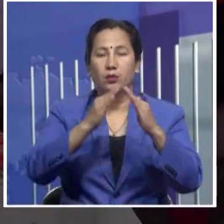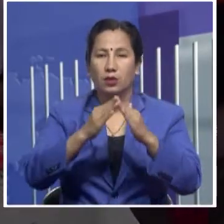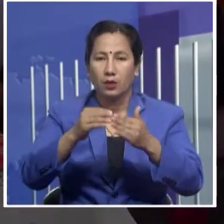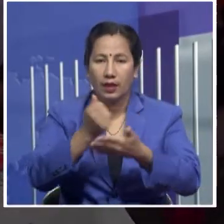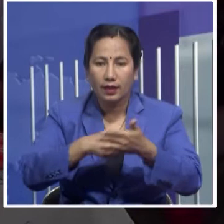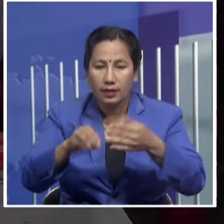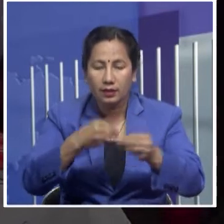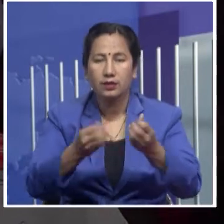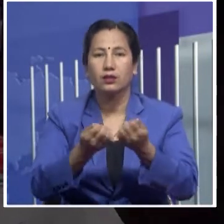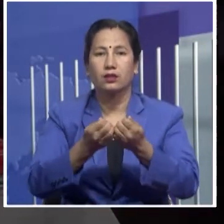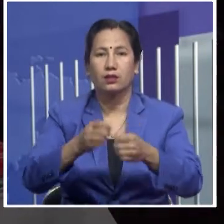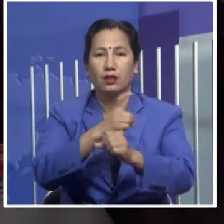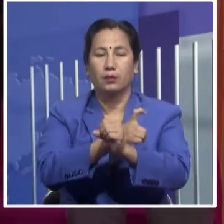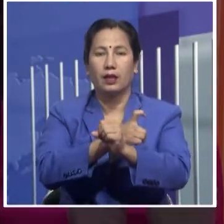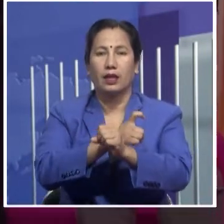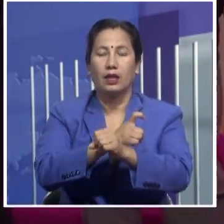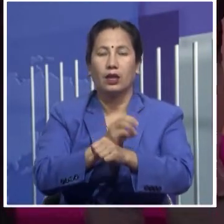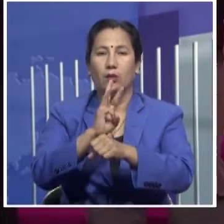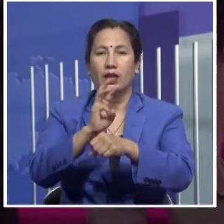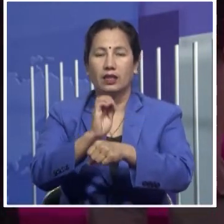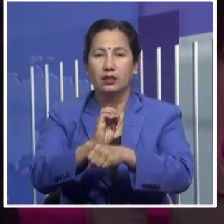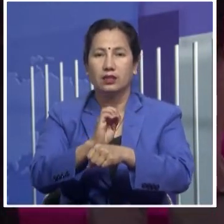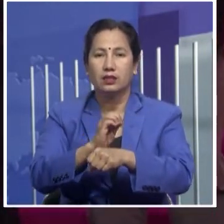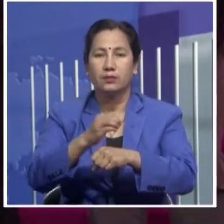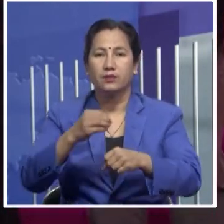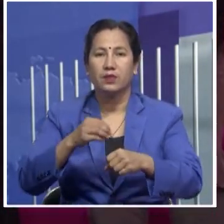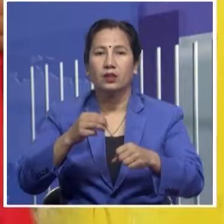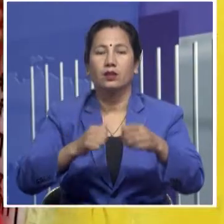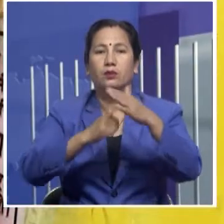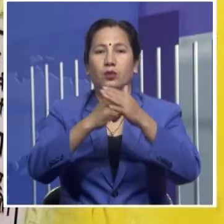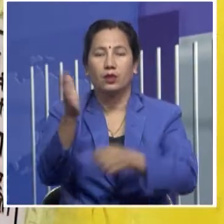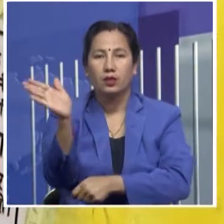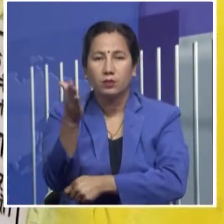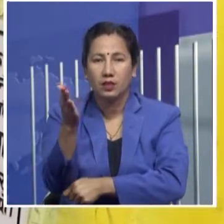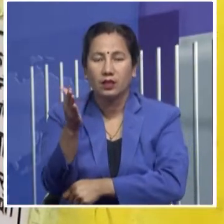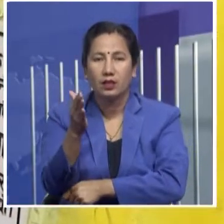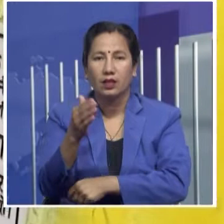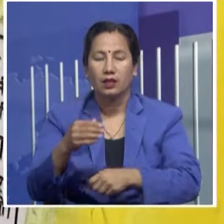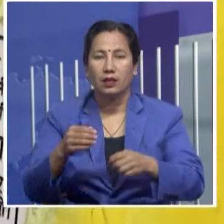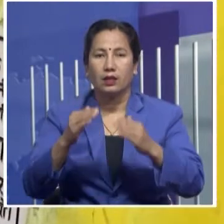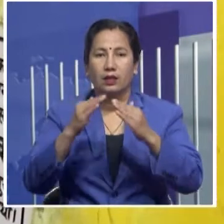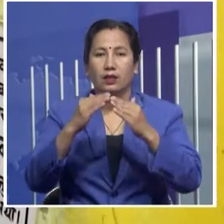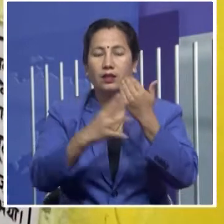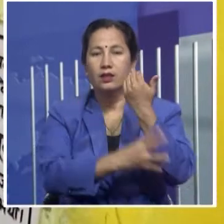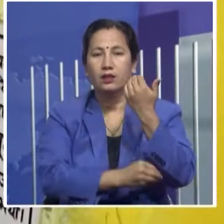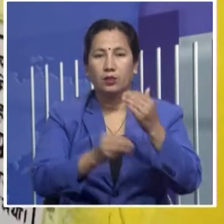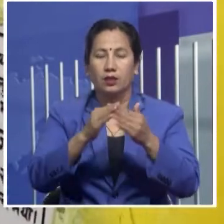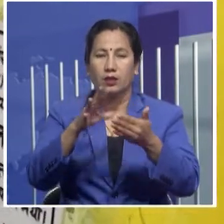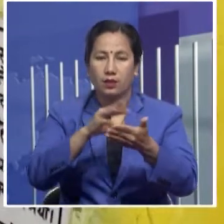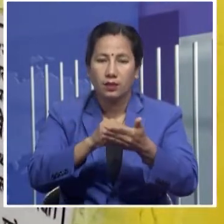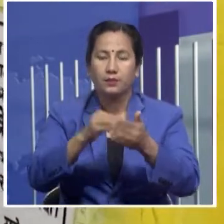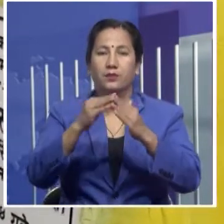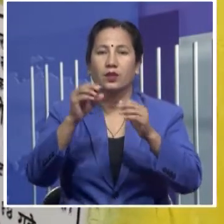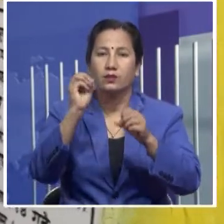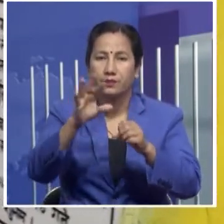छ। नेकपा एमालेका महासचिव तथा लुम्बिनी प्रदेश सरकारका पूर्व मुख्यमन्त्री शङ्कर पोखरेलले आश्रित परिवारलाई आवास हस्तान्तरण गर्नुभएको